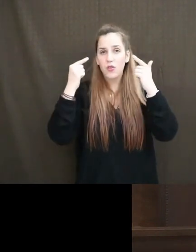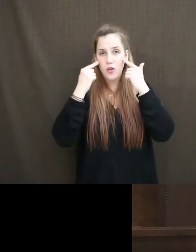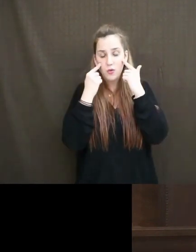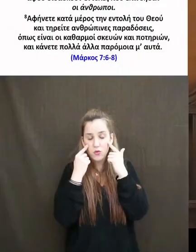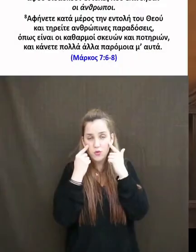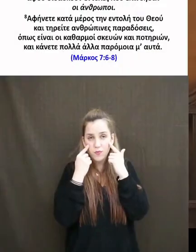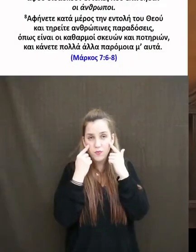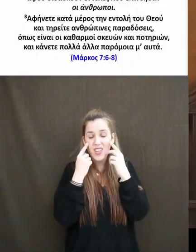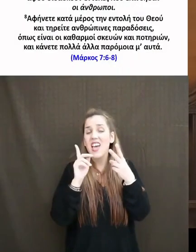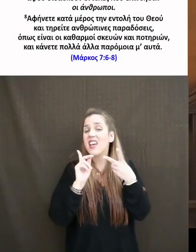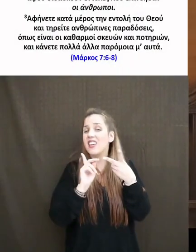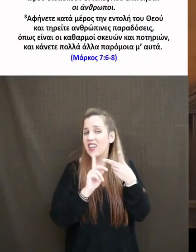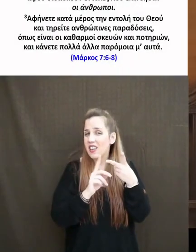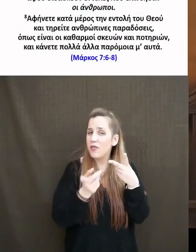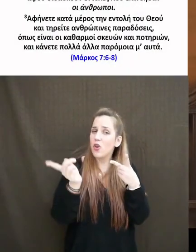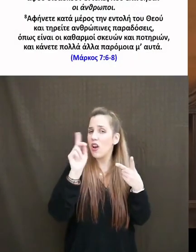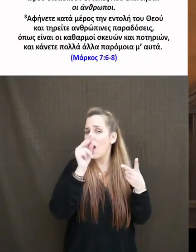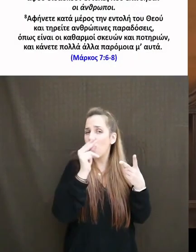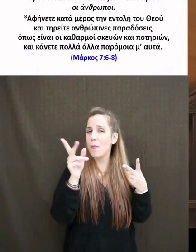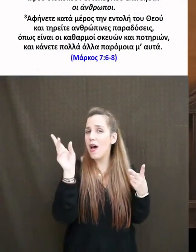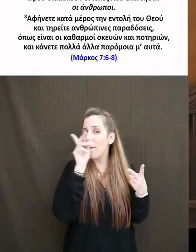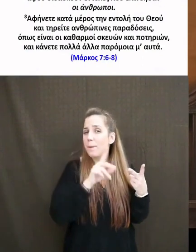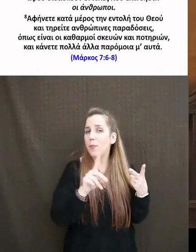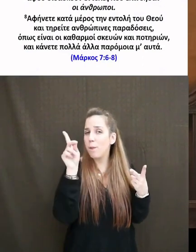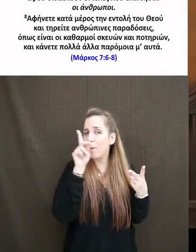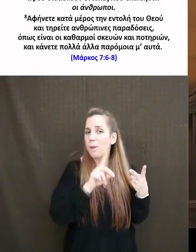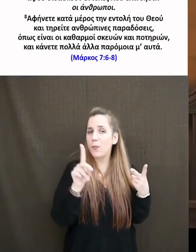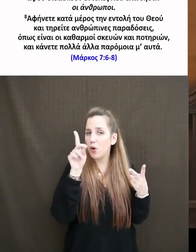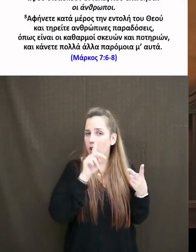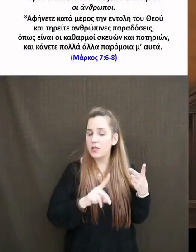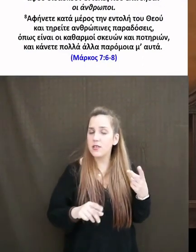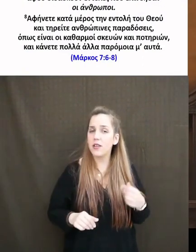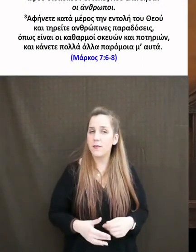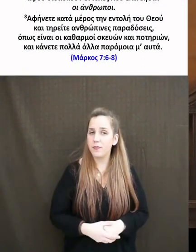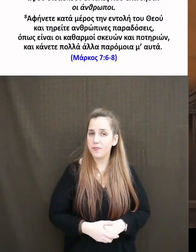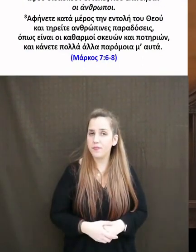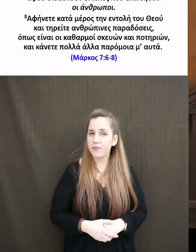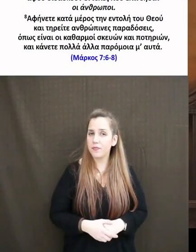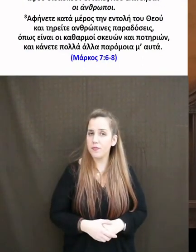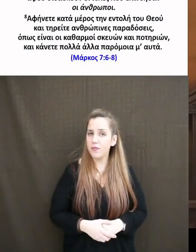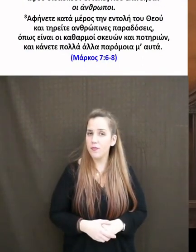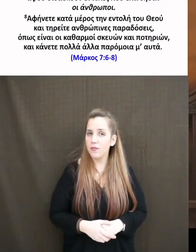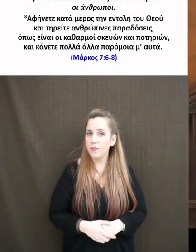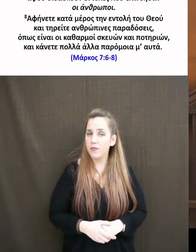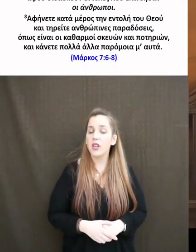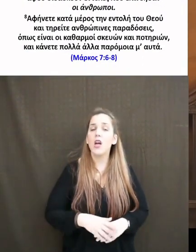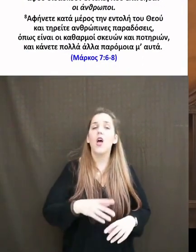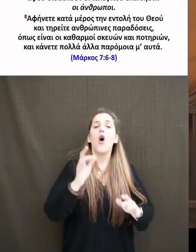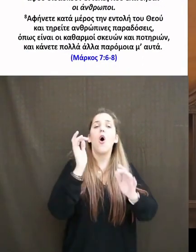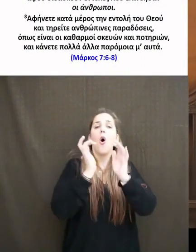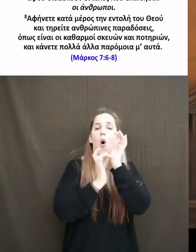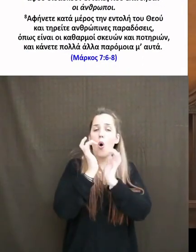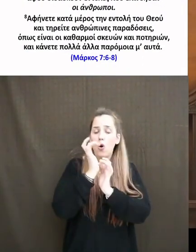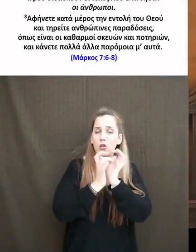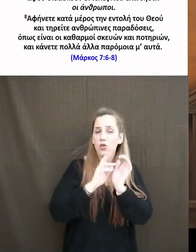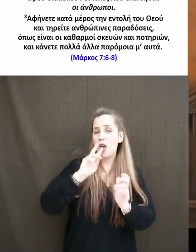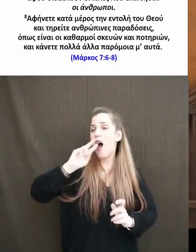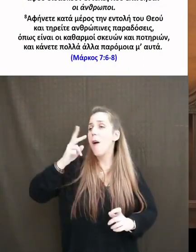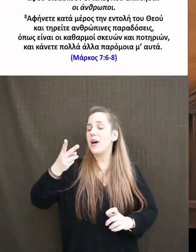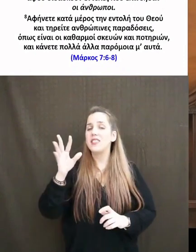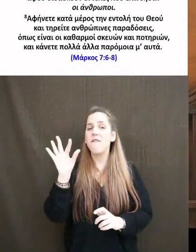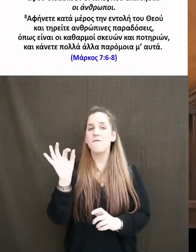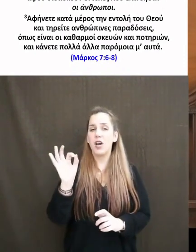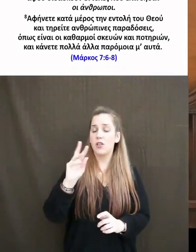υποκρισία. Εκείνος τους απάντησε, πολύ σωστά προφήτεψε για εσάς τους υποκριτές ο Ισαΐας που γράφει, αυτός ο